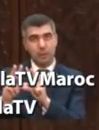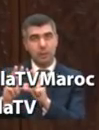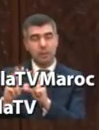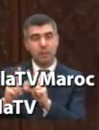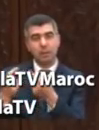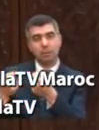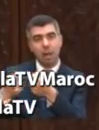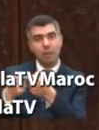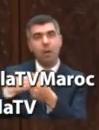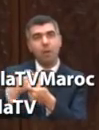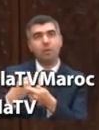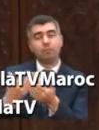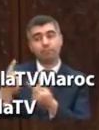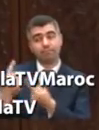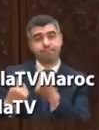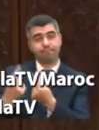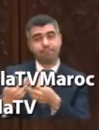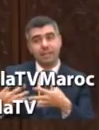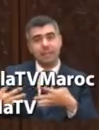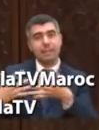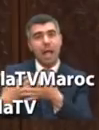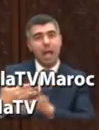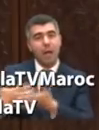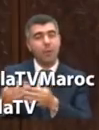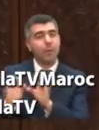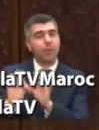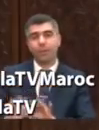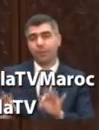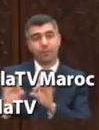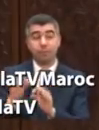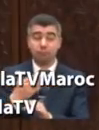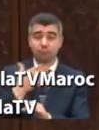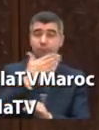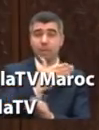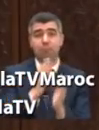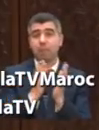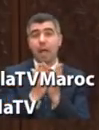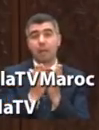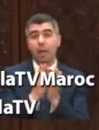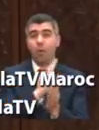بهذه الالتزامات، ولكن لم يلتزموا بهذا بالالتحاق بالأقسام. واليوم خصنا